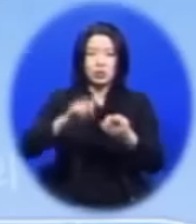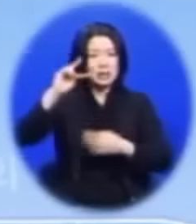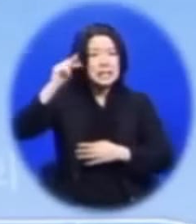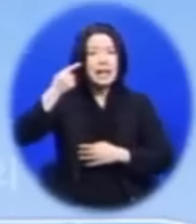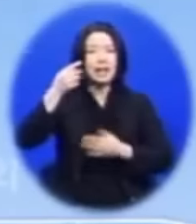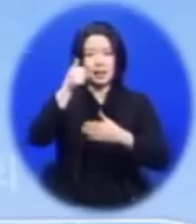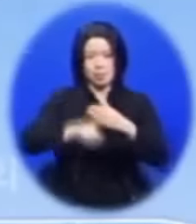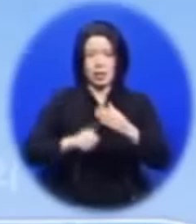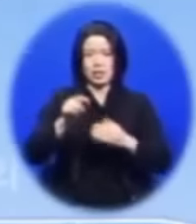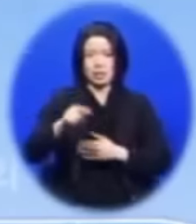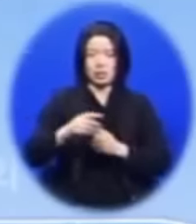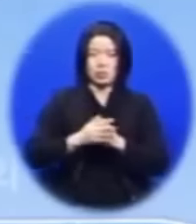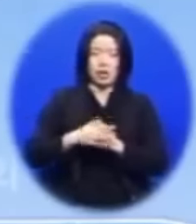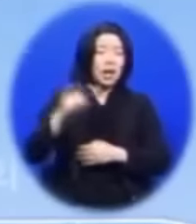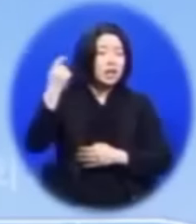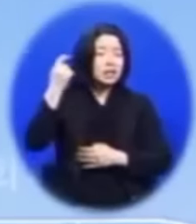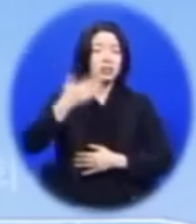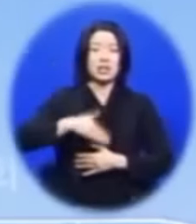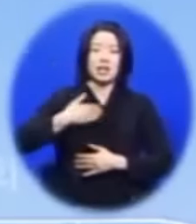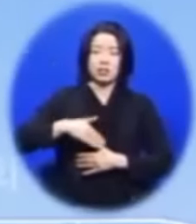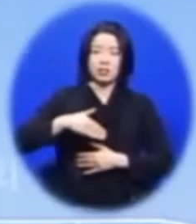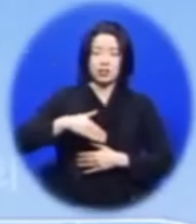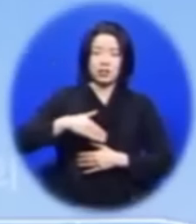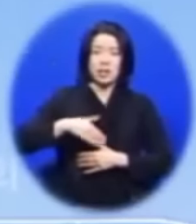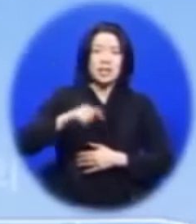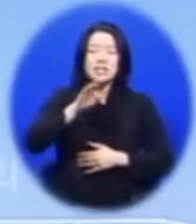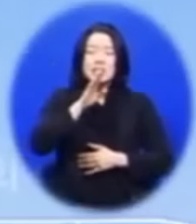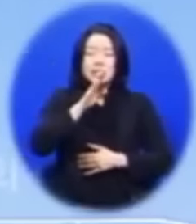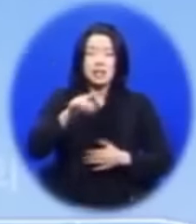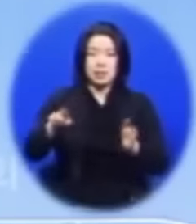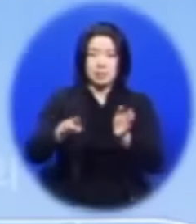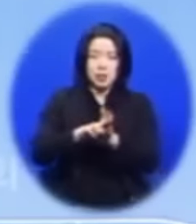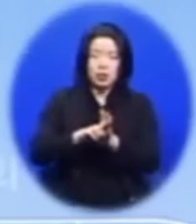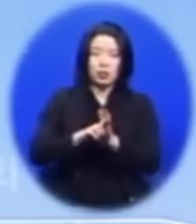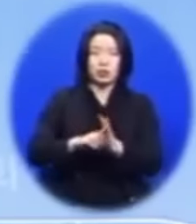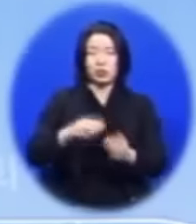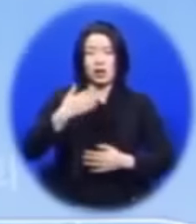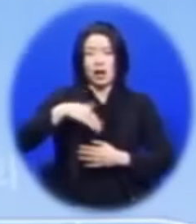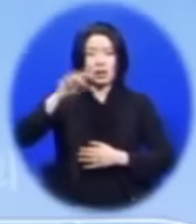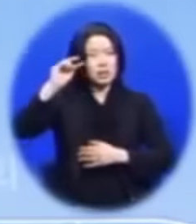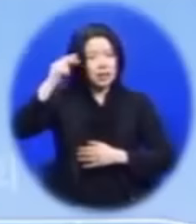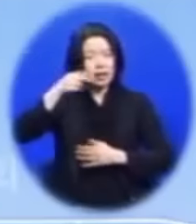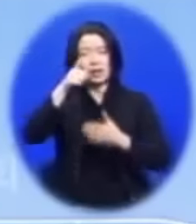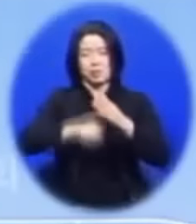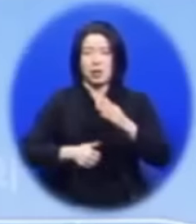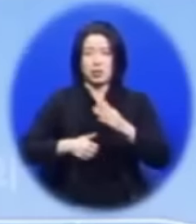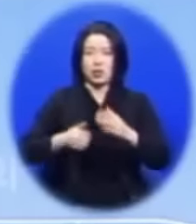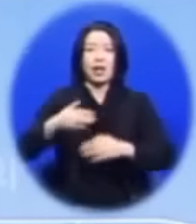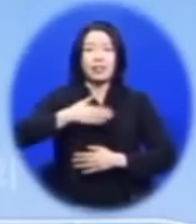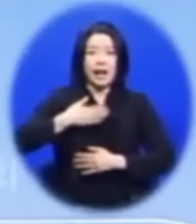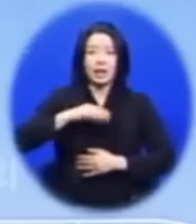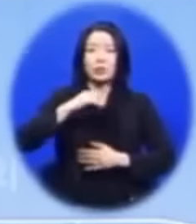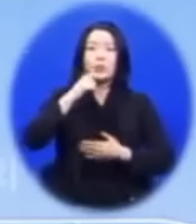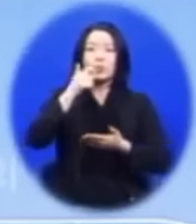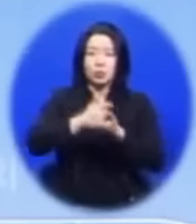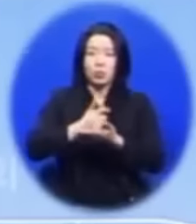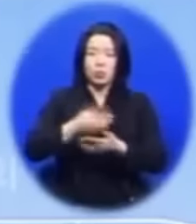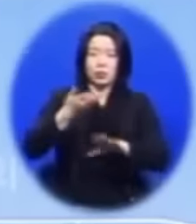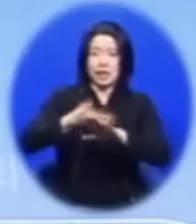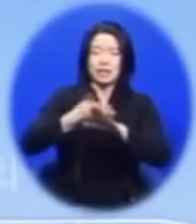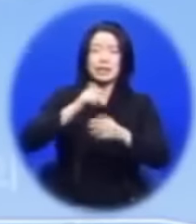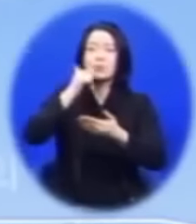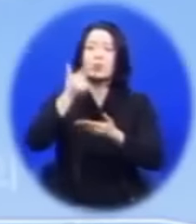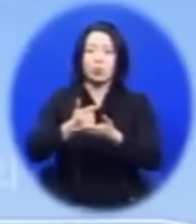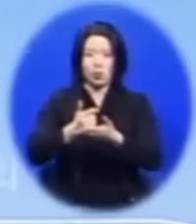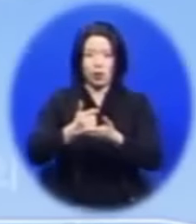겁니다 들어서 아는게 진짜 믿는 건 줄로 착각에 빠져서 자기도 속고 남도 속이고 사는 거예요